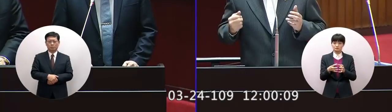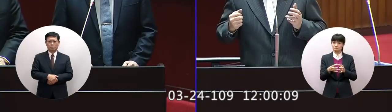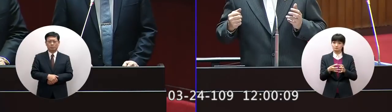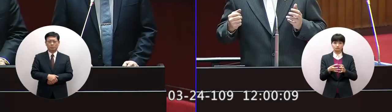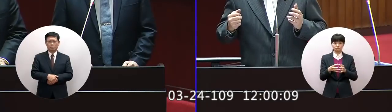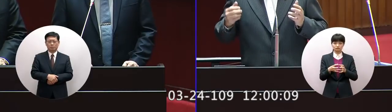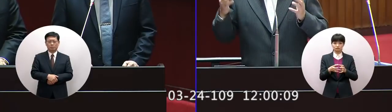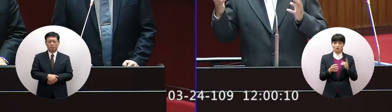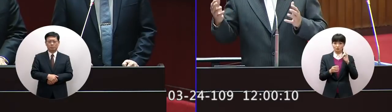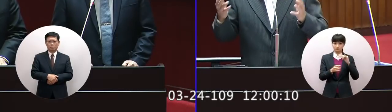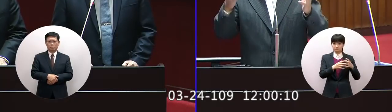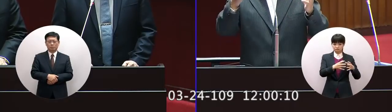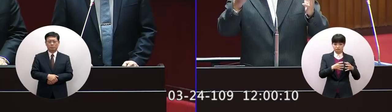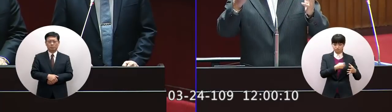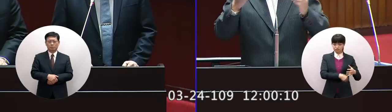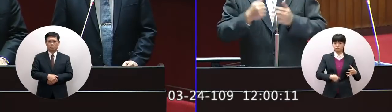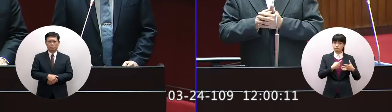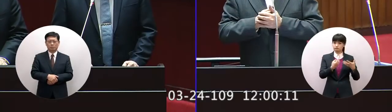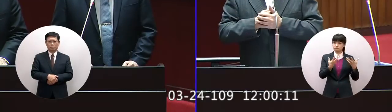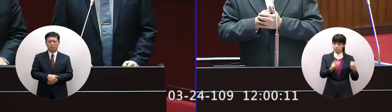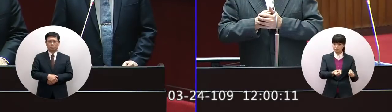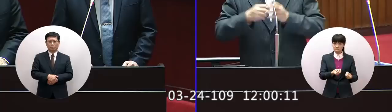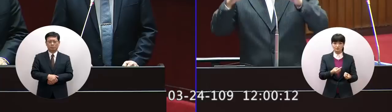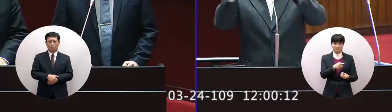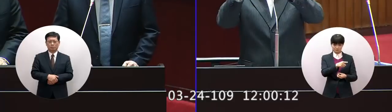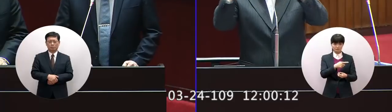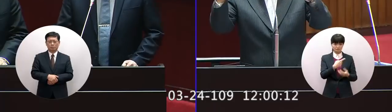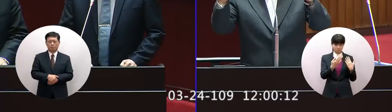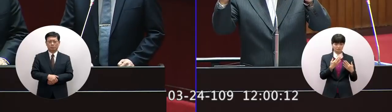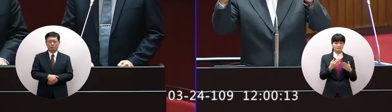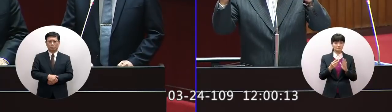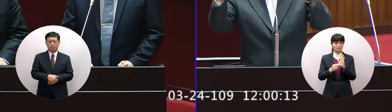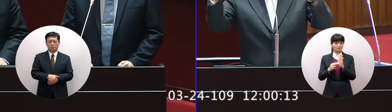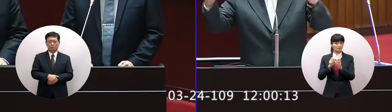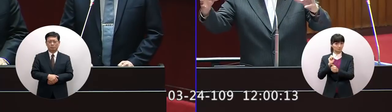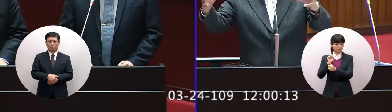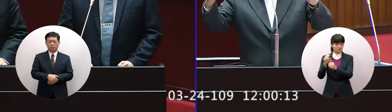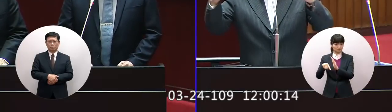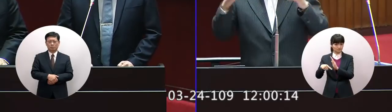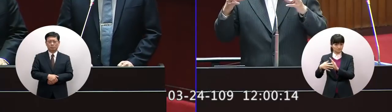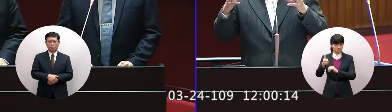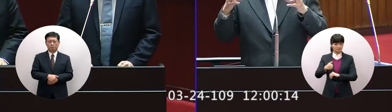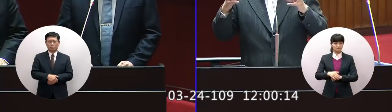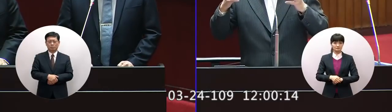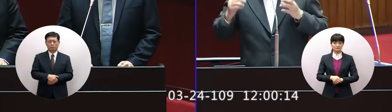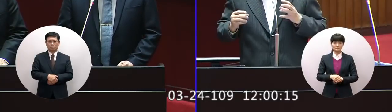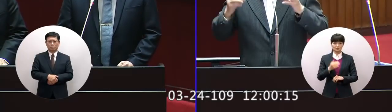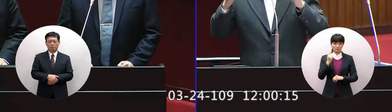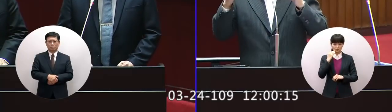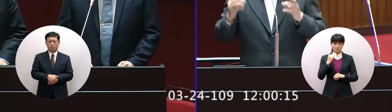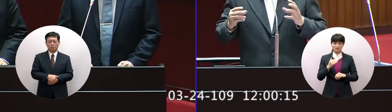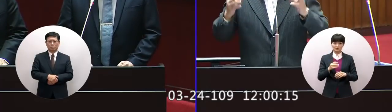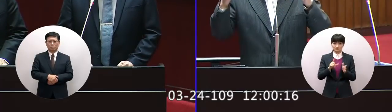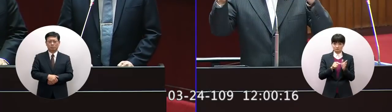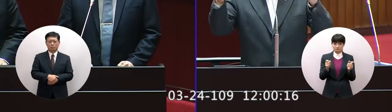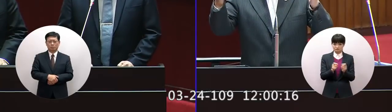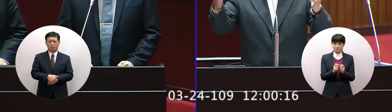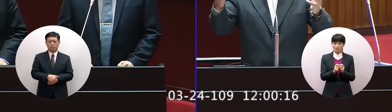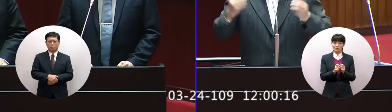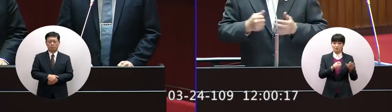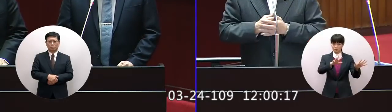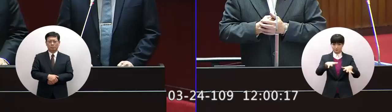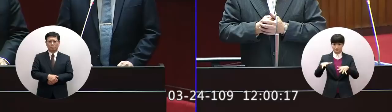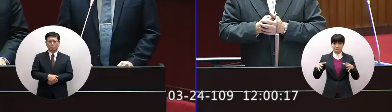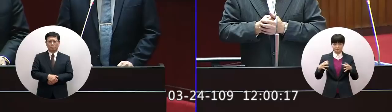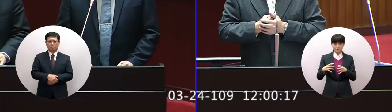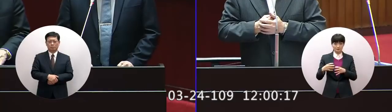长应该很了解，有空要请跟院长说明，他没有母体单位，暂时动员以后没有原兵归